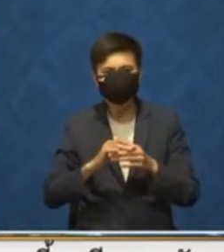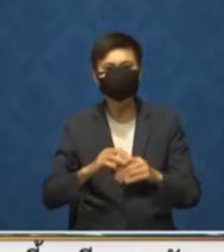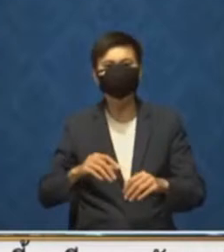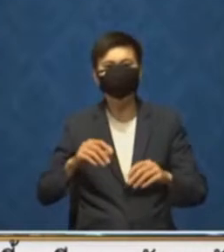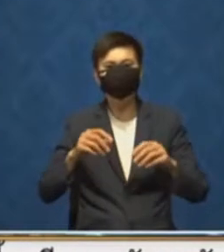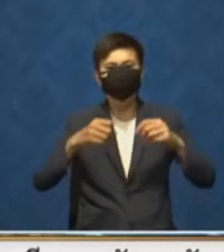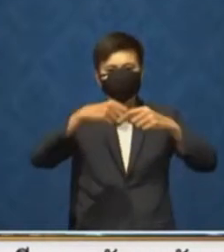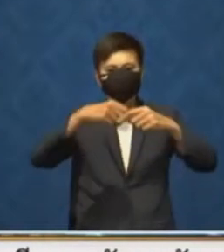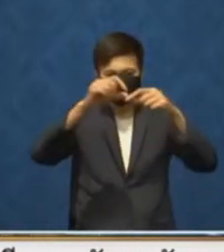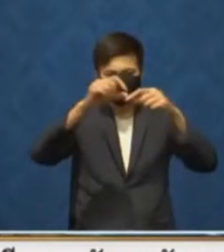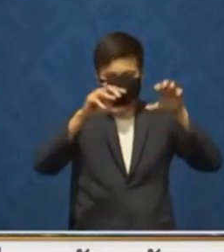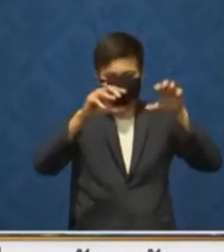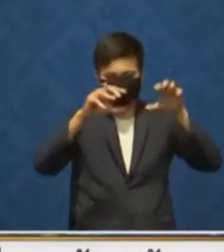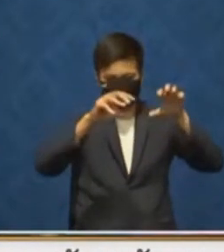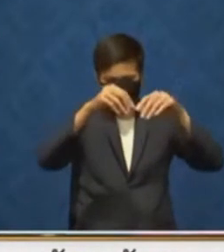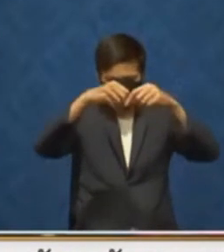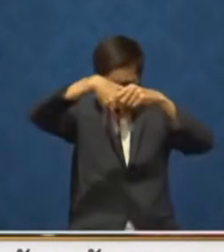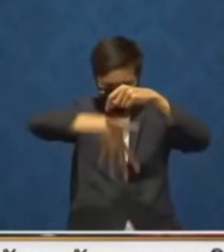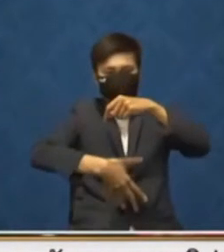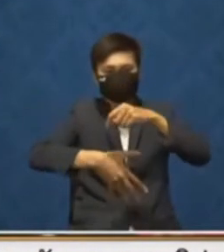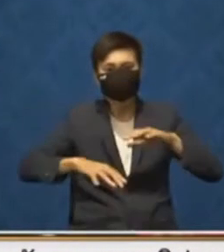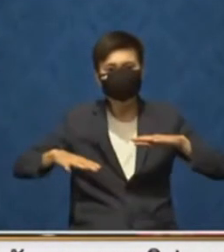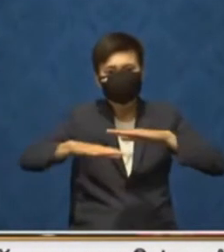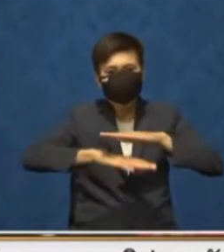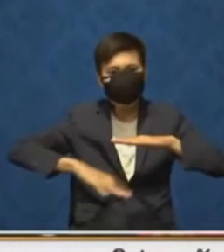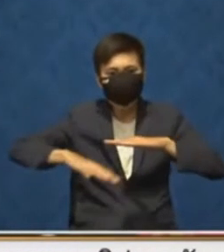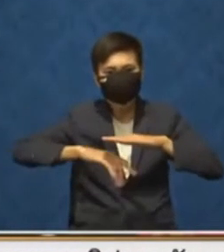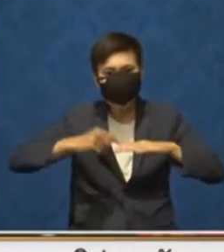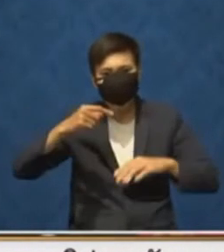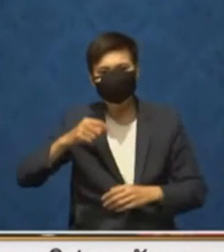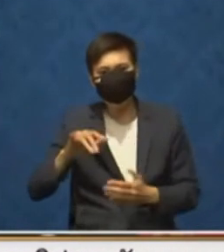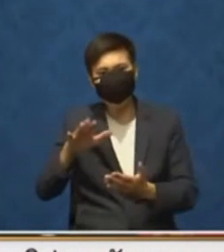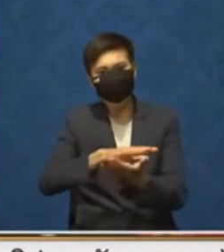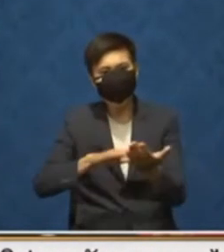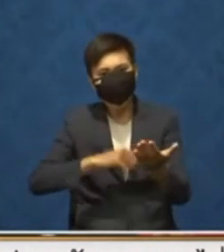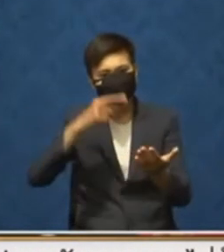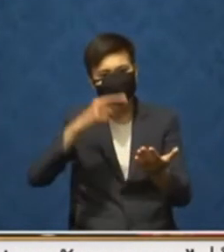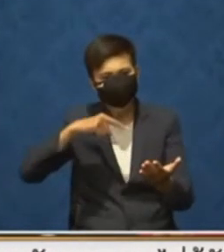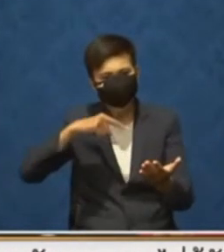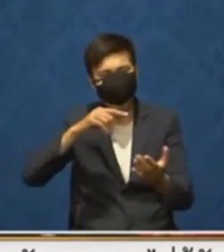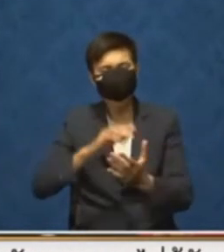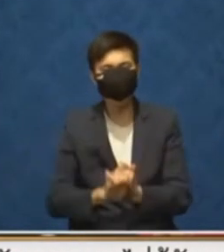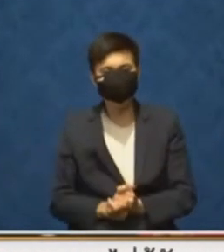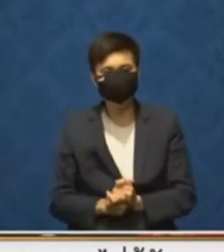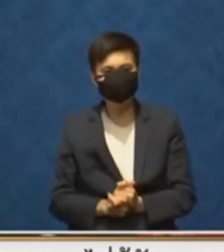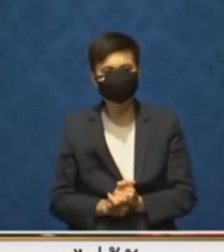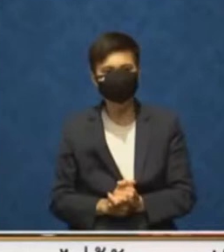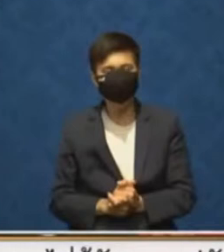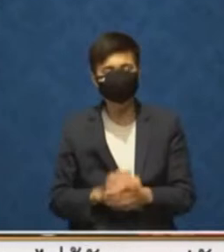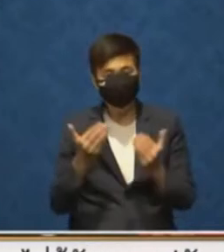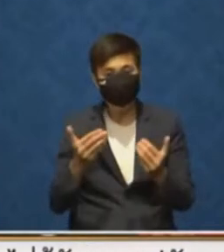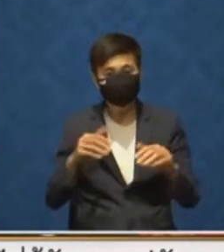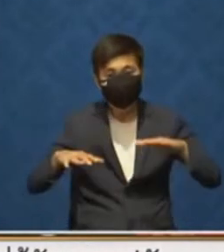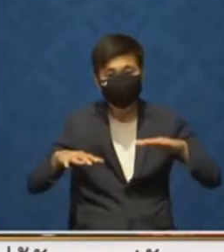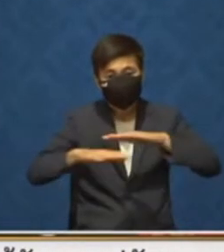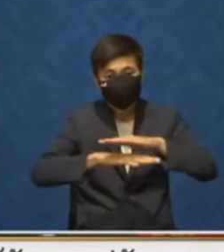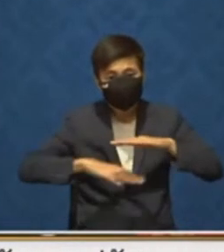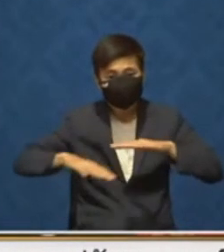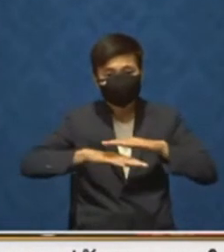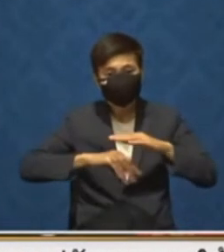ฐานของประเทศท่านพูดออกมาครับว่าโครงสร้างพื้นฐานนี่ใกล้เสร็จแล้ว